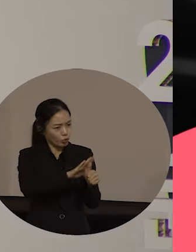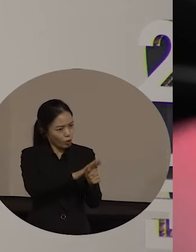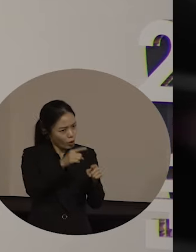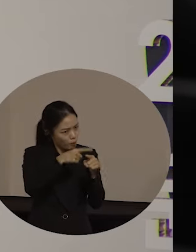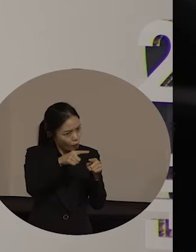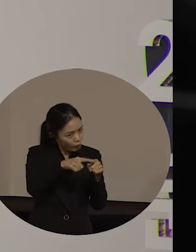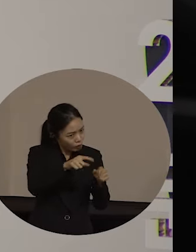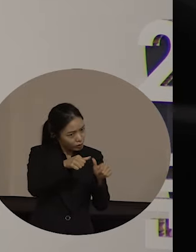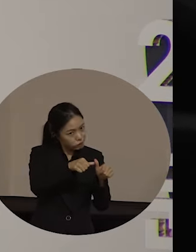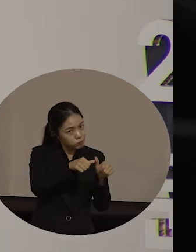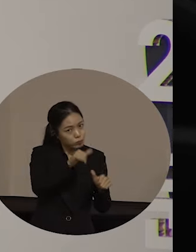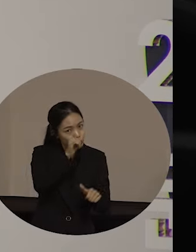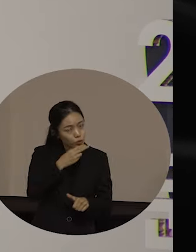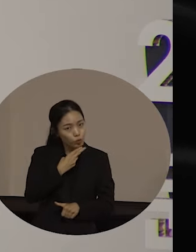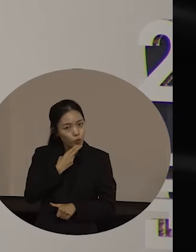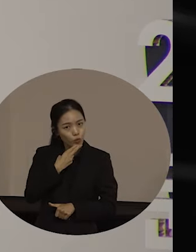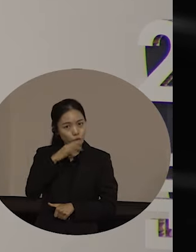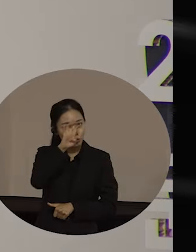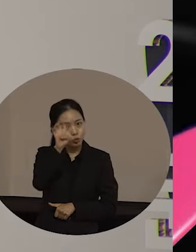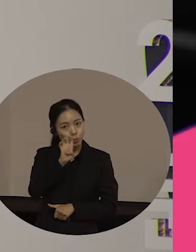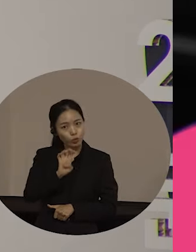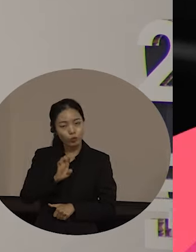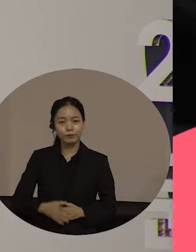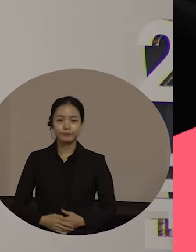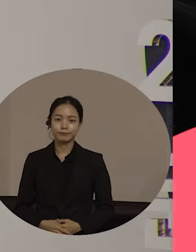부분 재정뿐만 아니라 혹시 있는지.